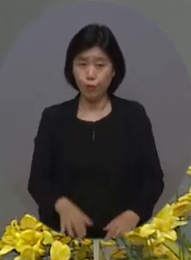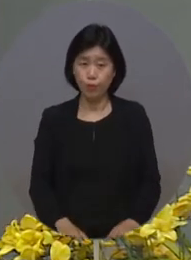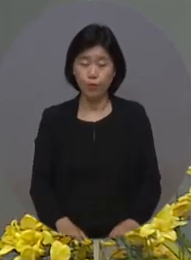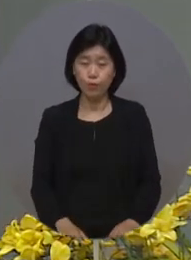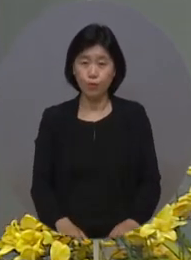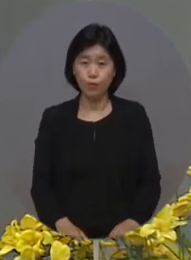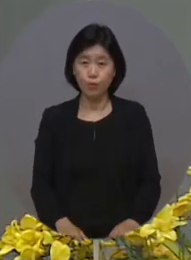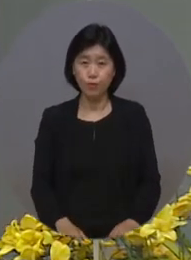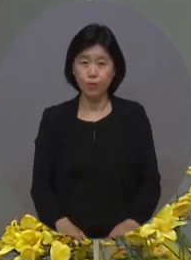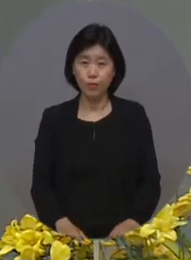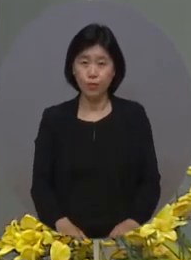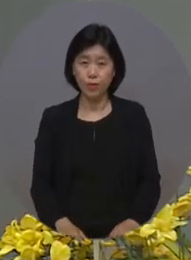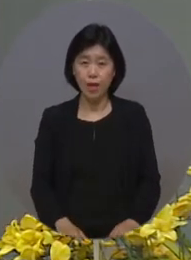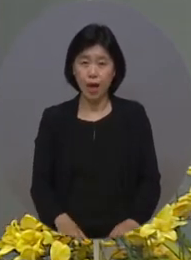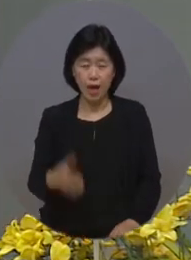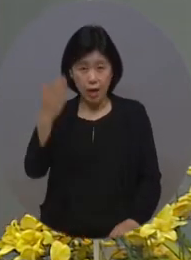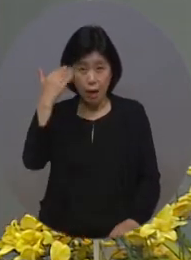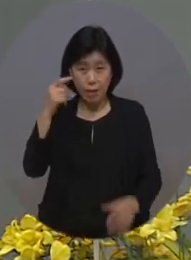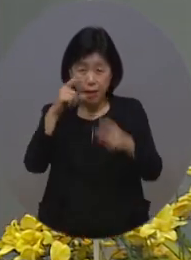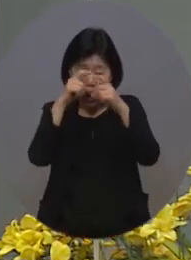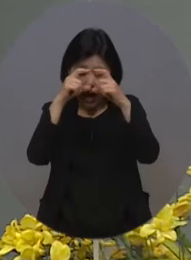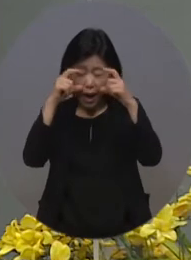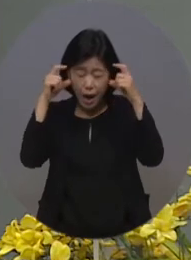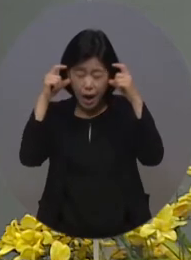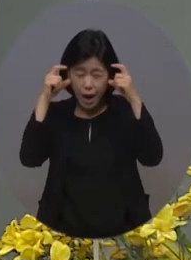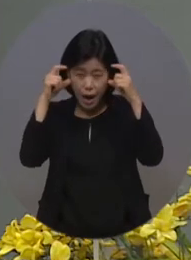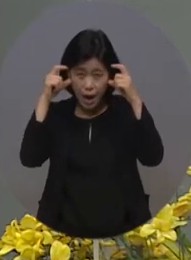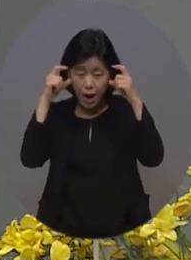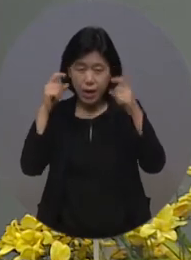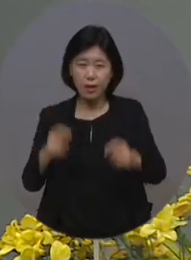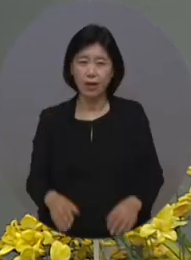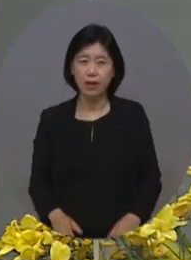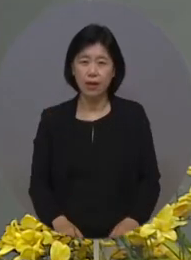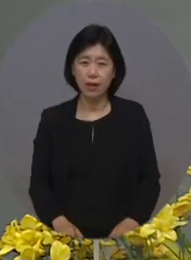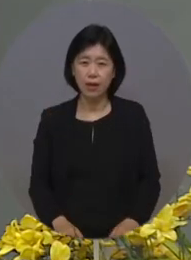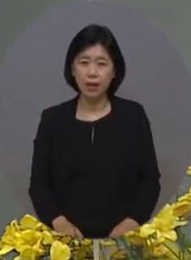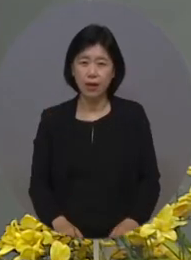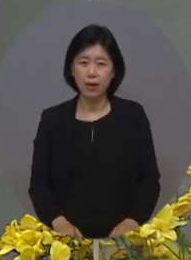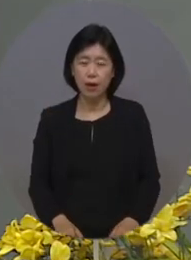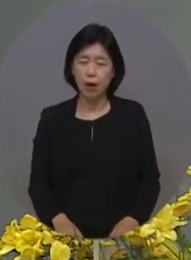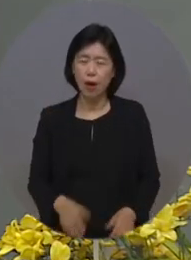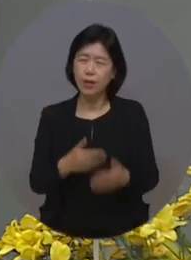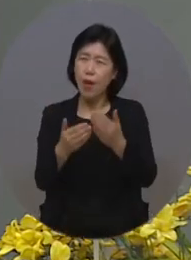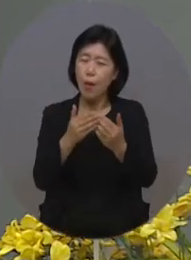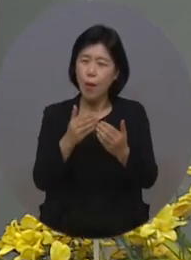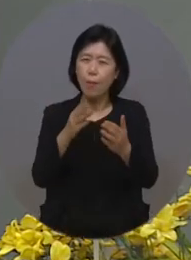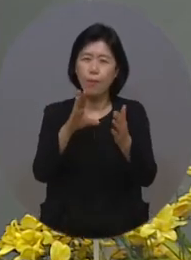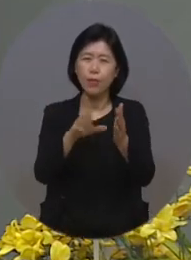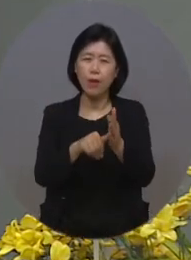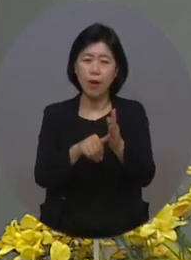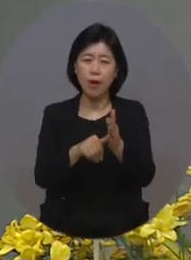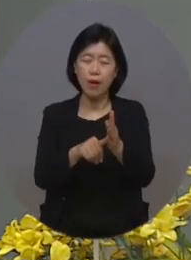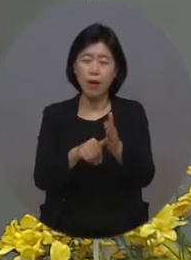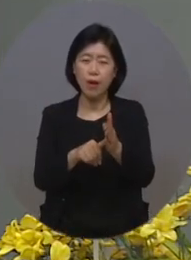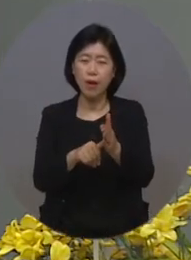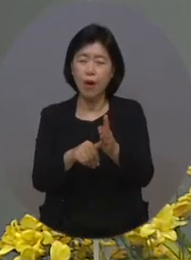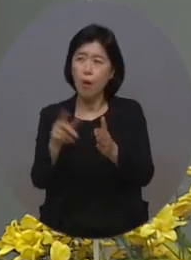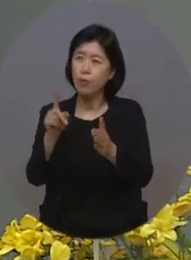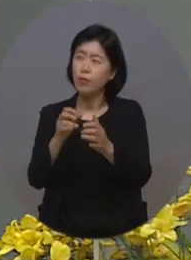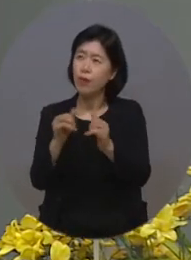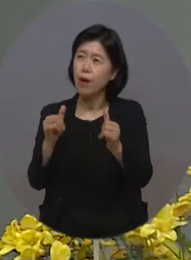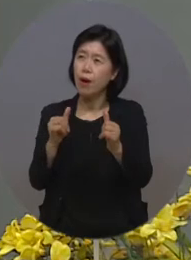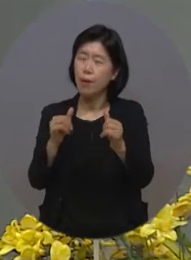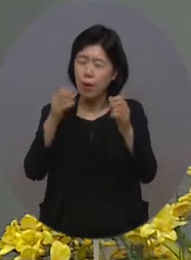청년이 안될 번 너 지 마 참마 너무 울더라구요 여기에 미국의 사람이다 아 에 근데 언니는 이 사람이